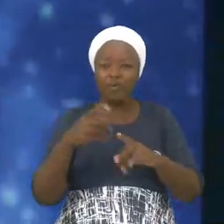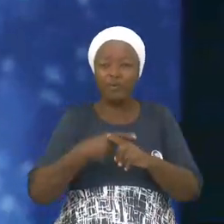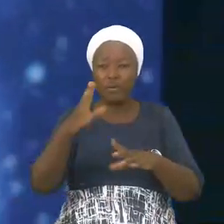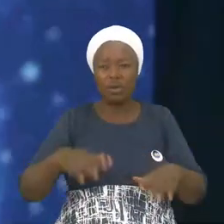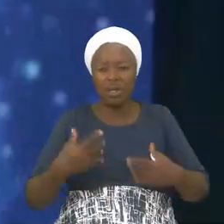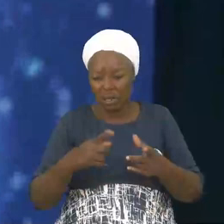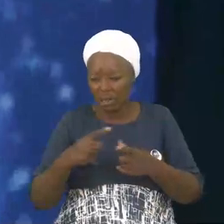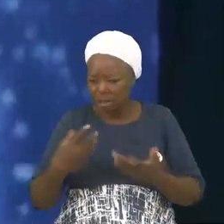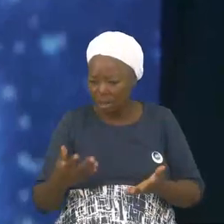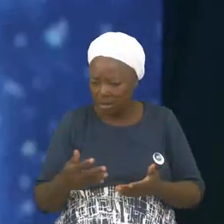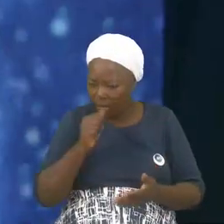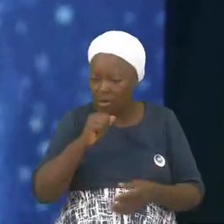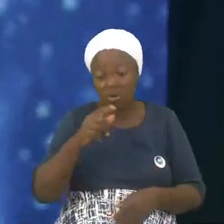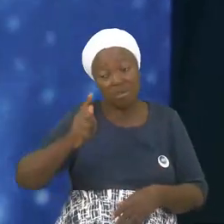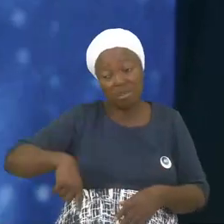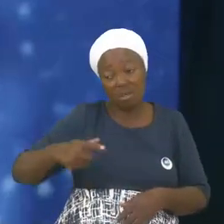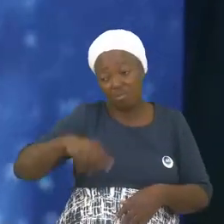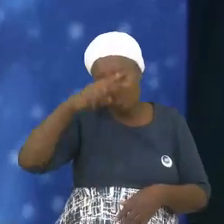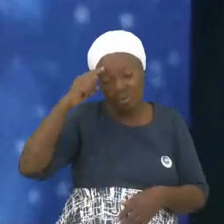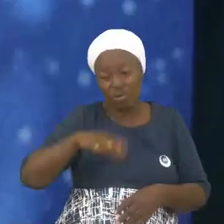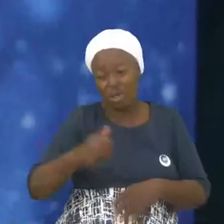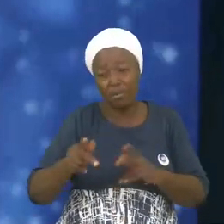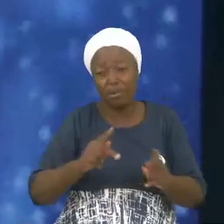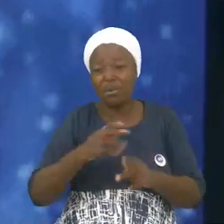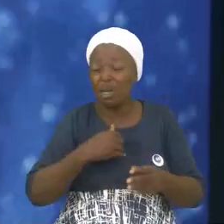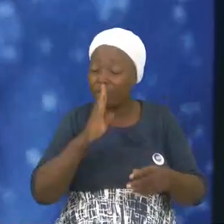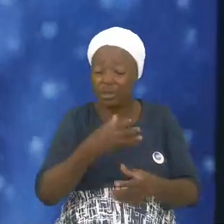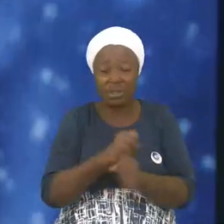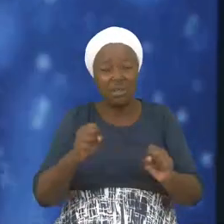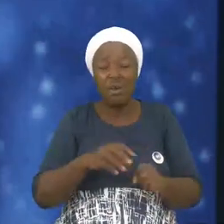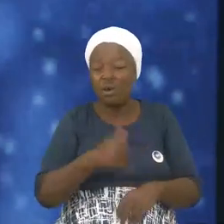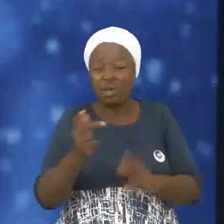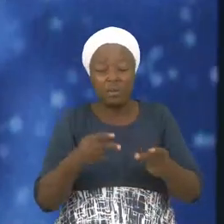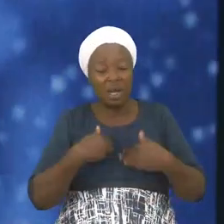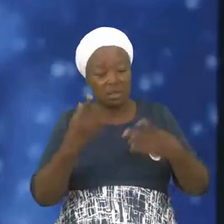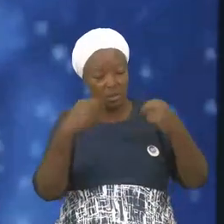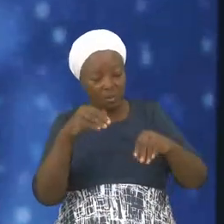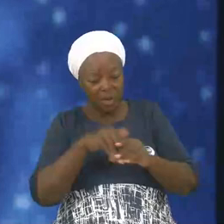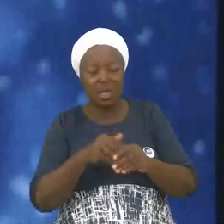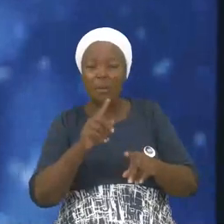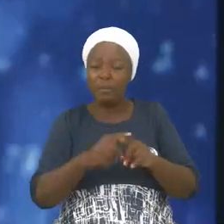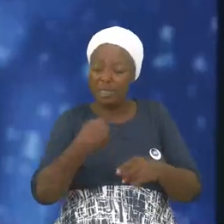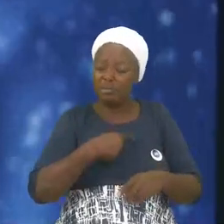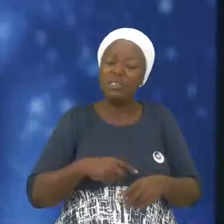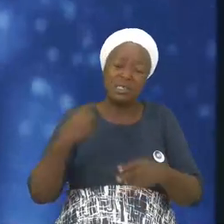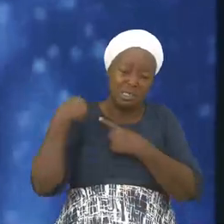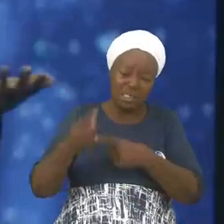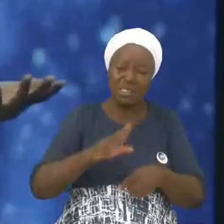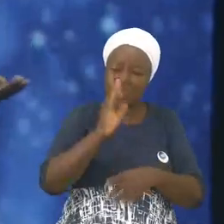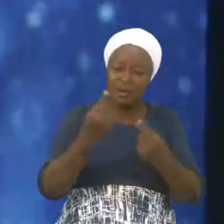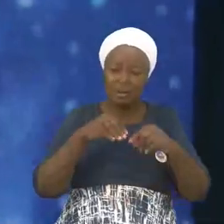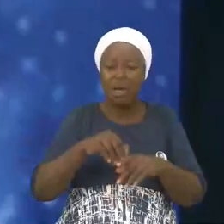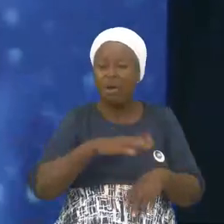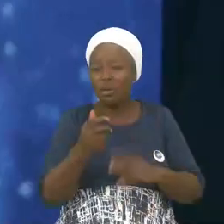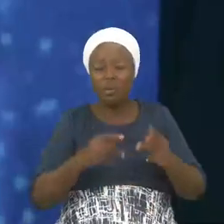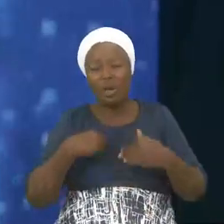Il va détruire toute puissance maléfique de ta vie. Tu dis, est-ce que ce n'est pas en retard? Parce que les autres sont sauvés, les autres